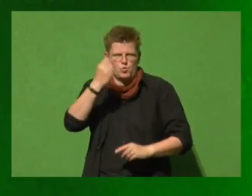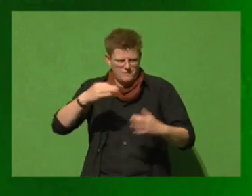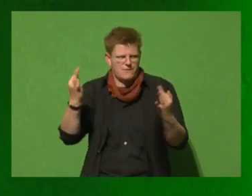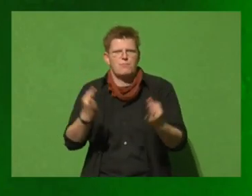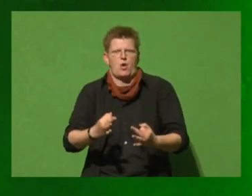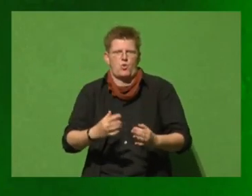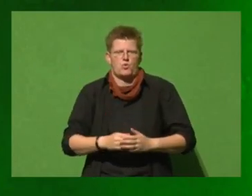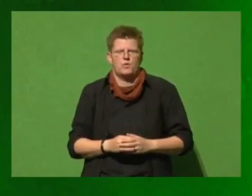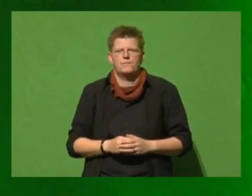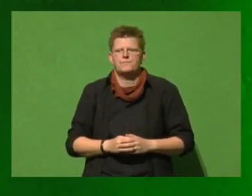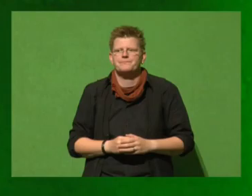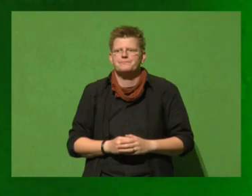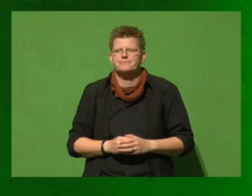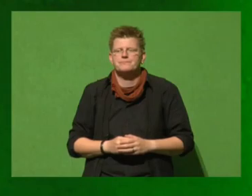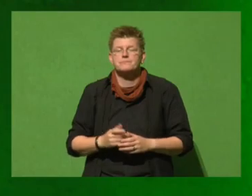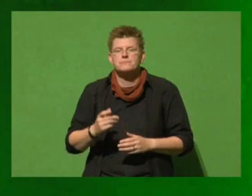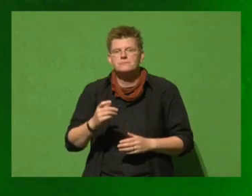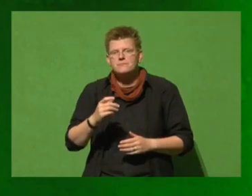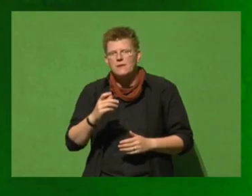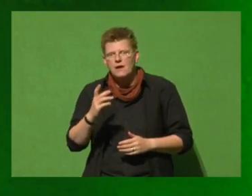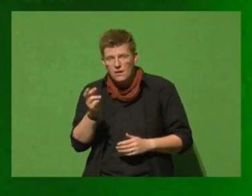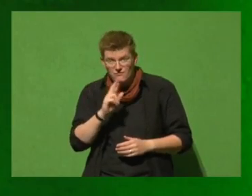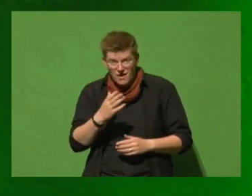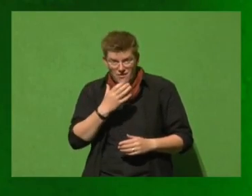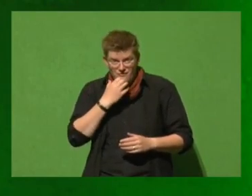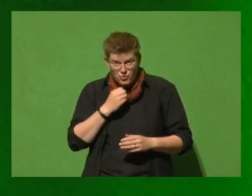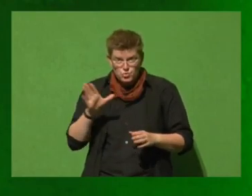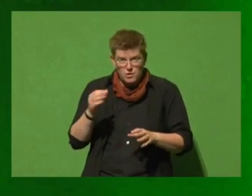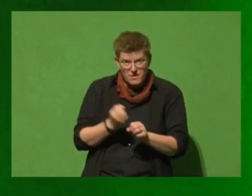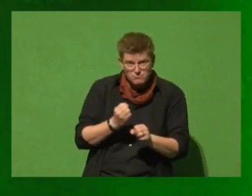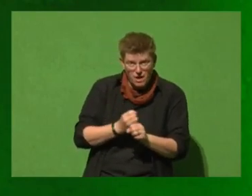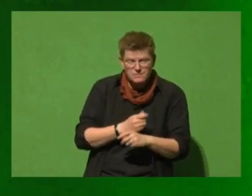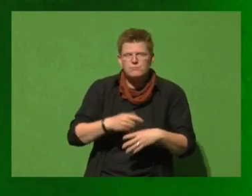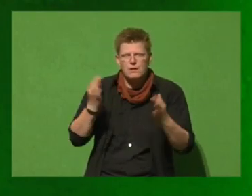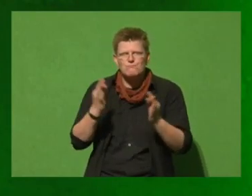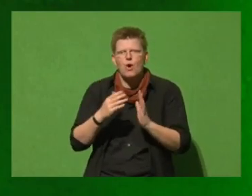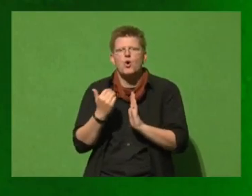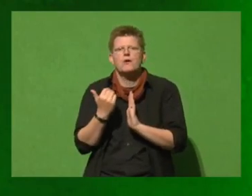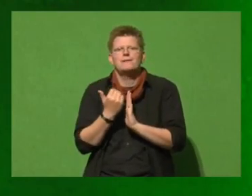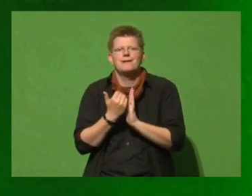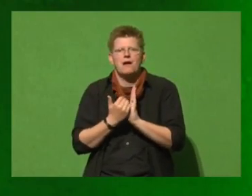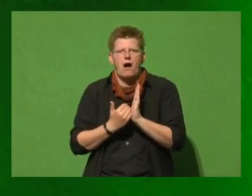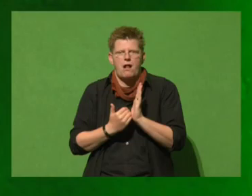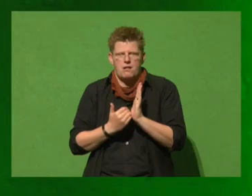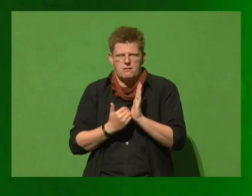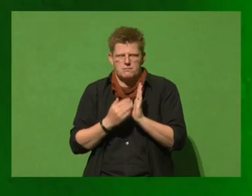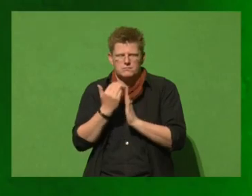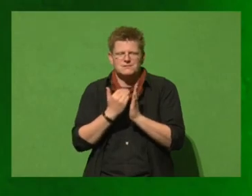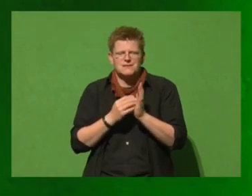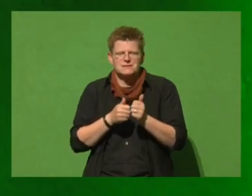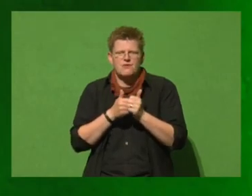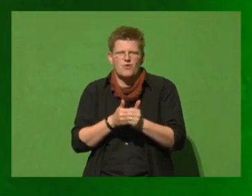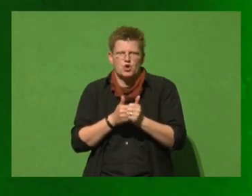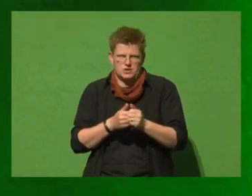Wer wirklich etwas tun will, schafft legale Einreisemöglichkeiten. Schlepperbanden bekämpft man am besten, indem man